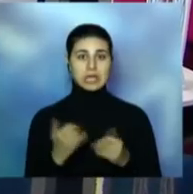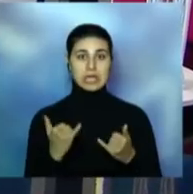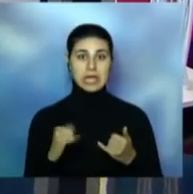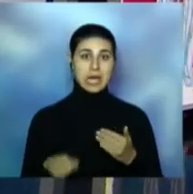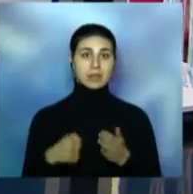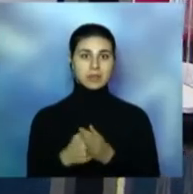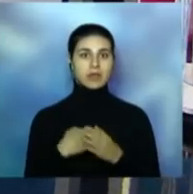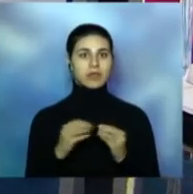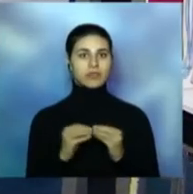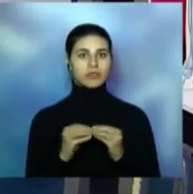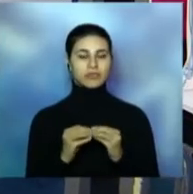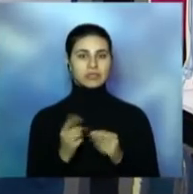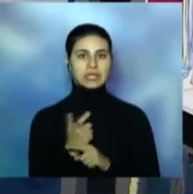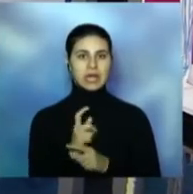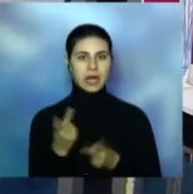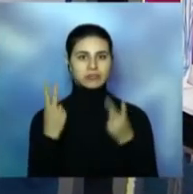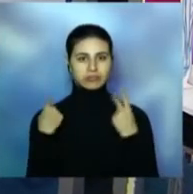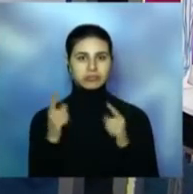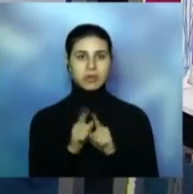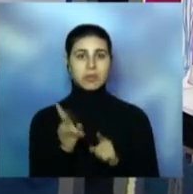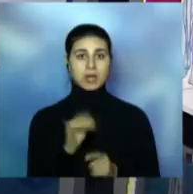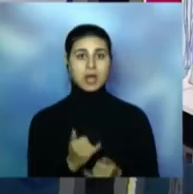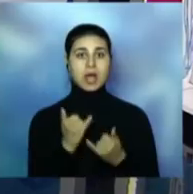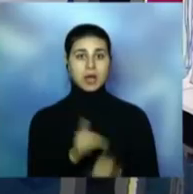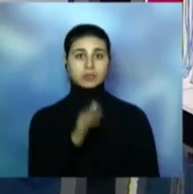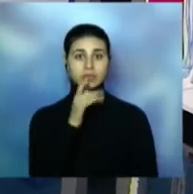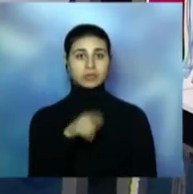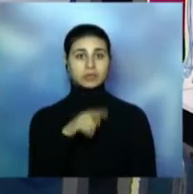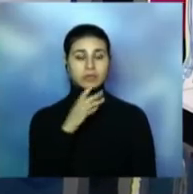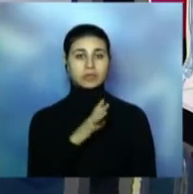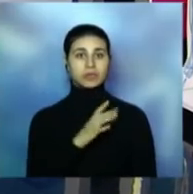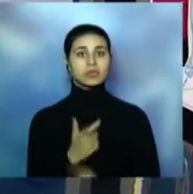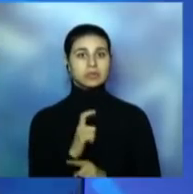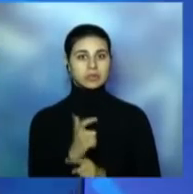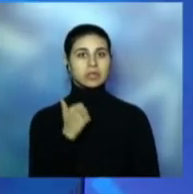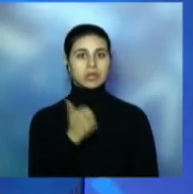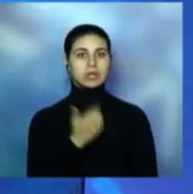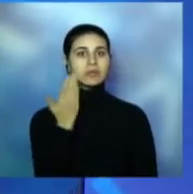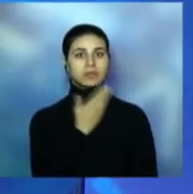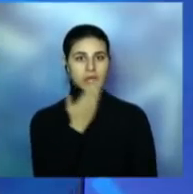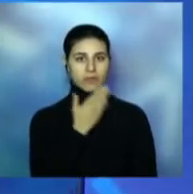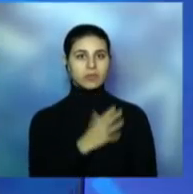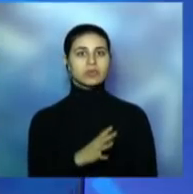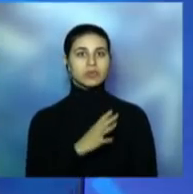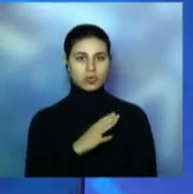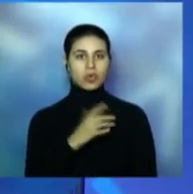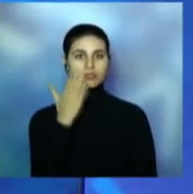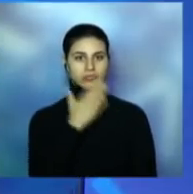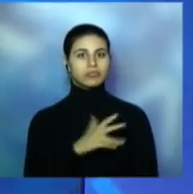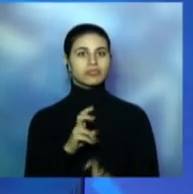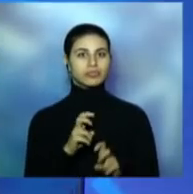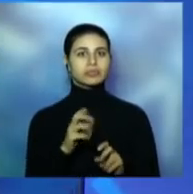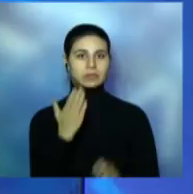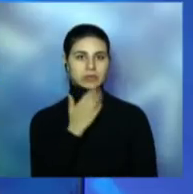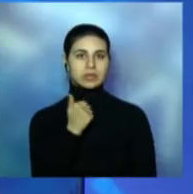დღემდე. თუმცა ამ წუთასაც საუბრობდით, კარგად სწავლობი, შემდეგ ვისწავლე, პროფესიაც მქონდა